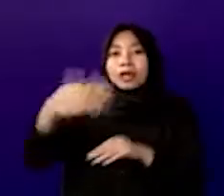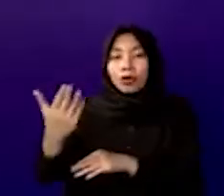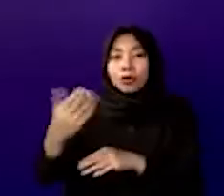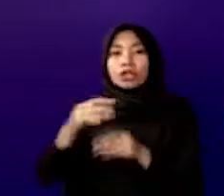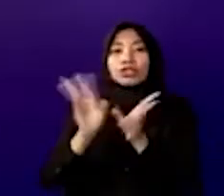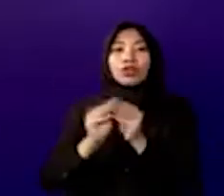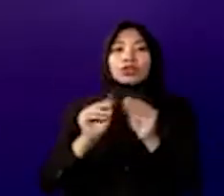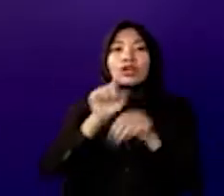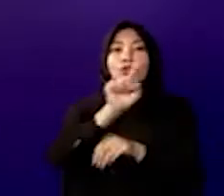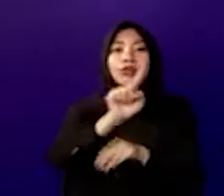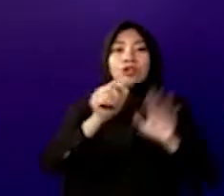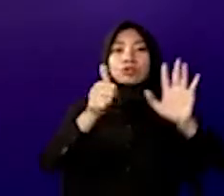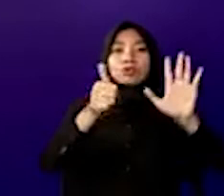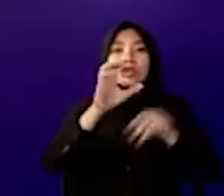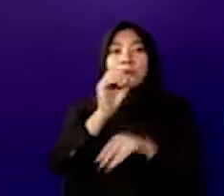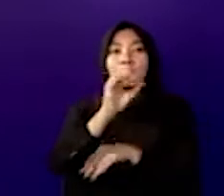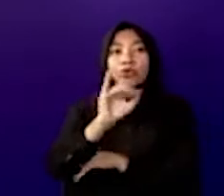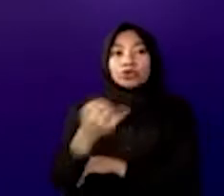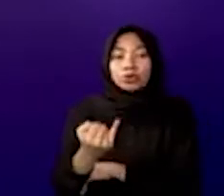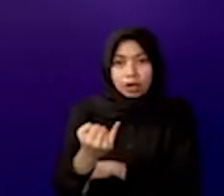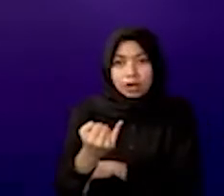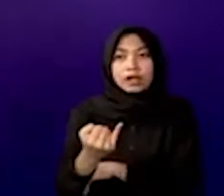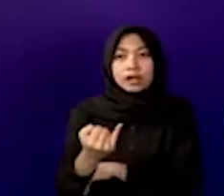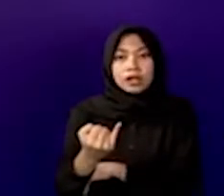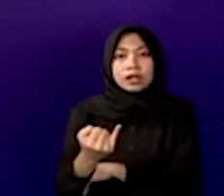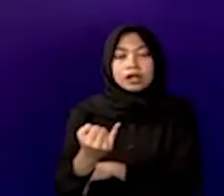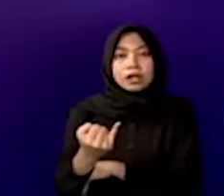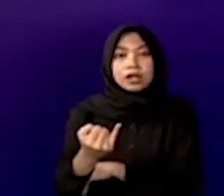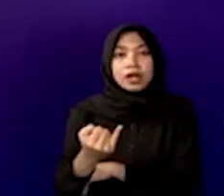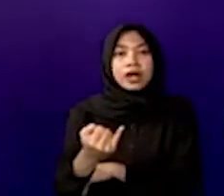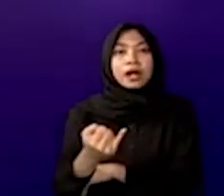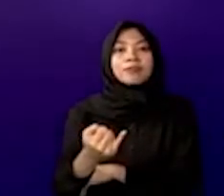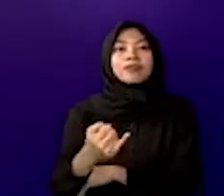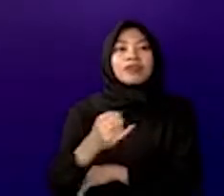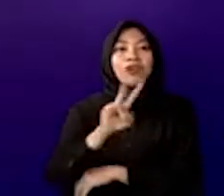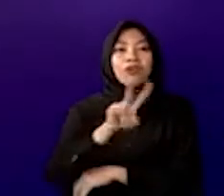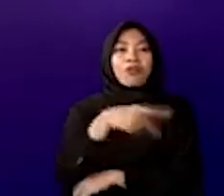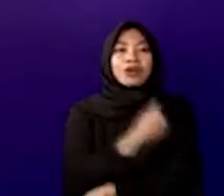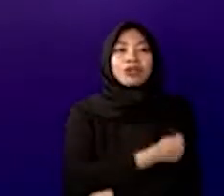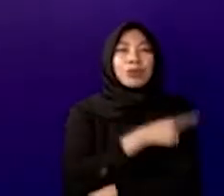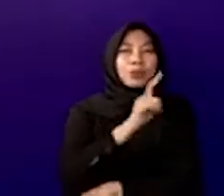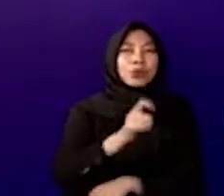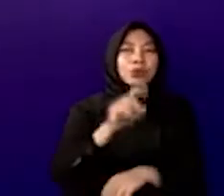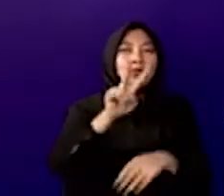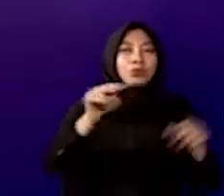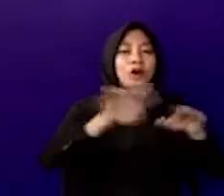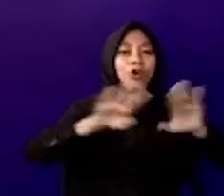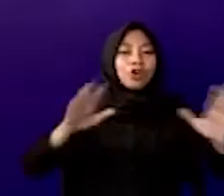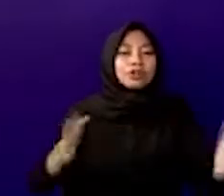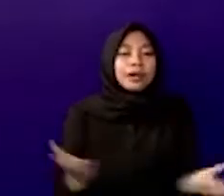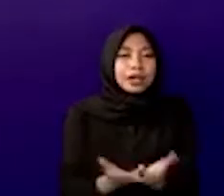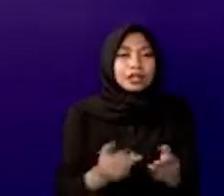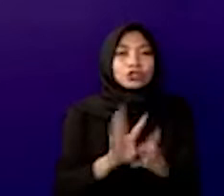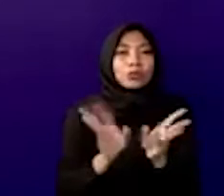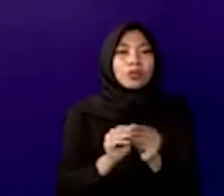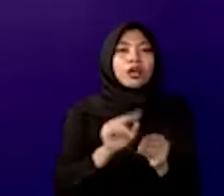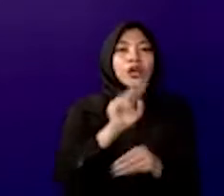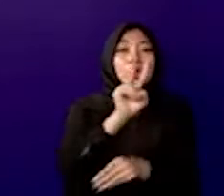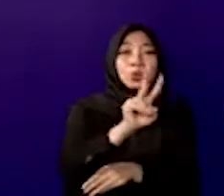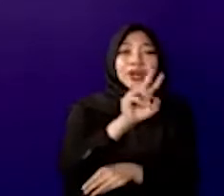160 juta berdasarkan ee vaksin yang ada perlu dua dos yaitu 320 juta e